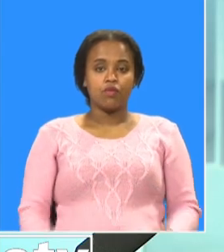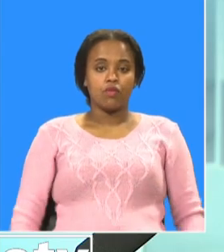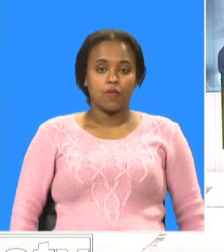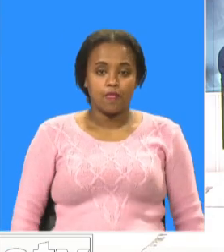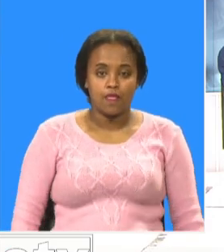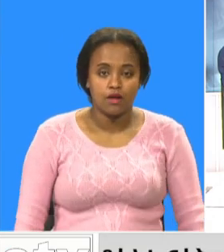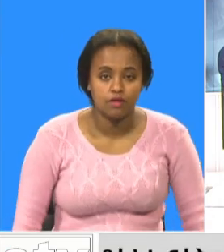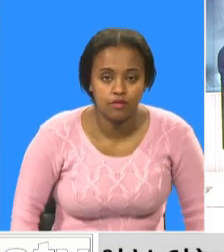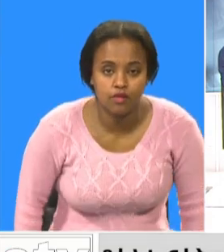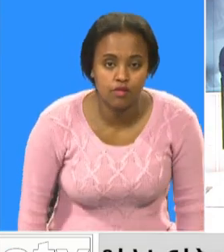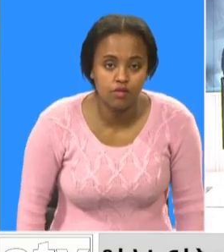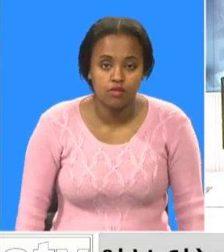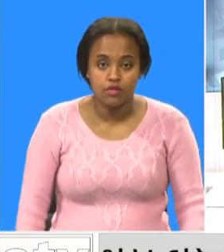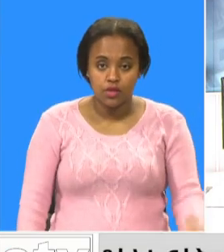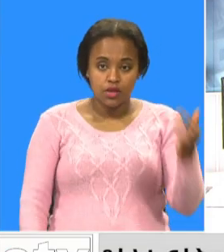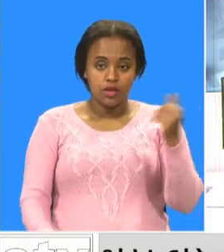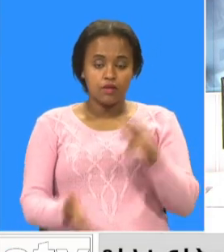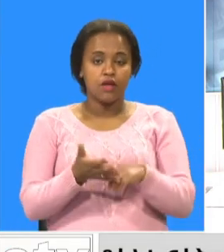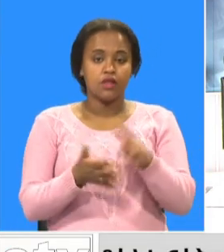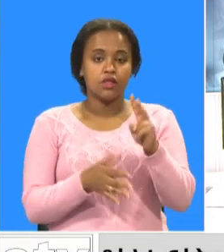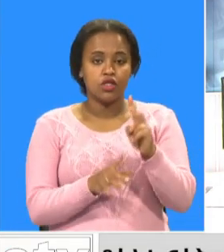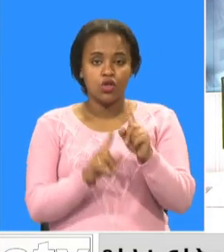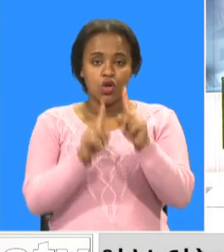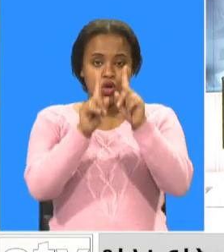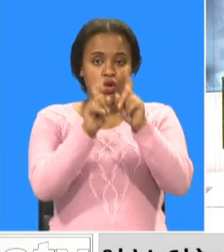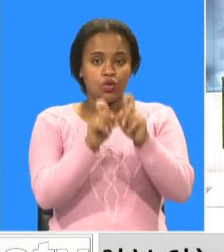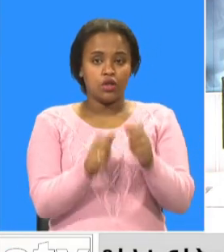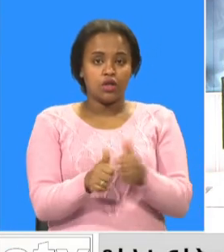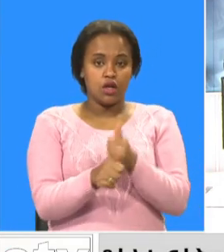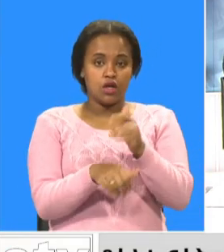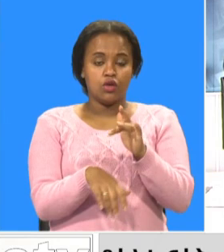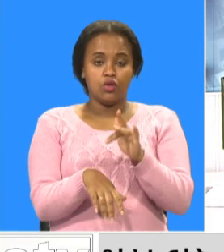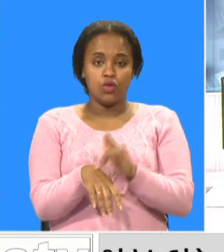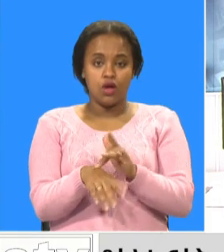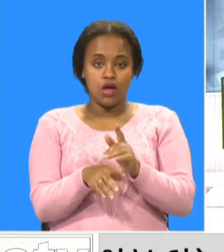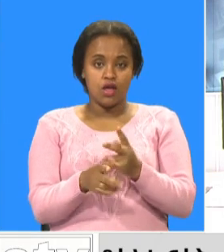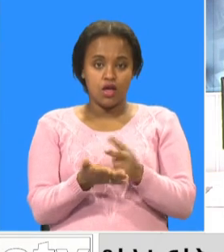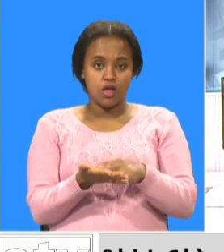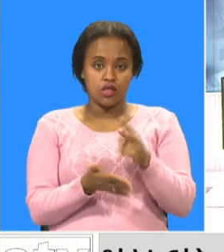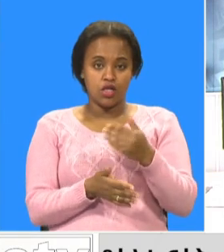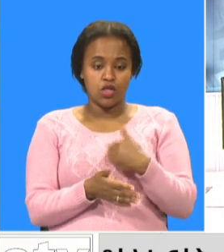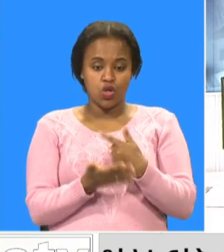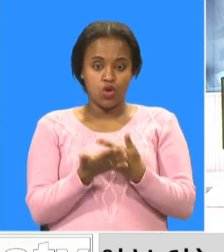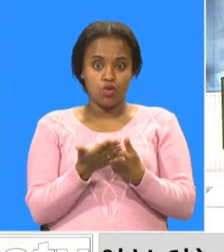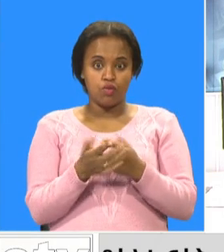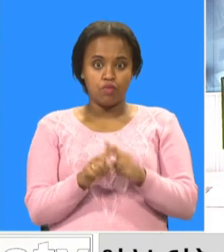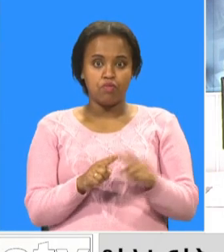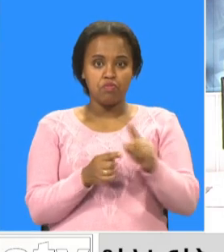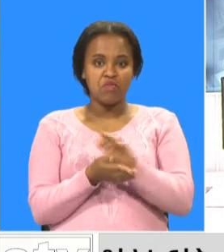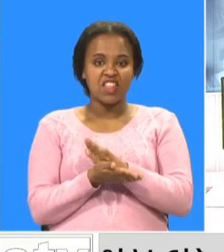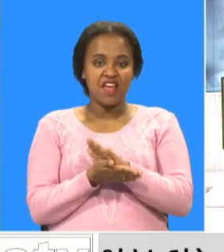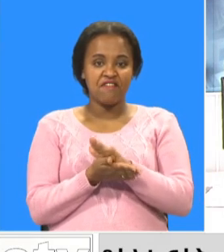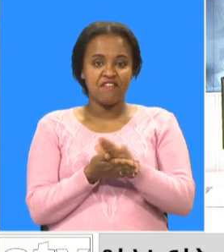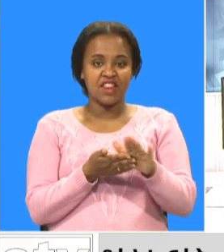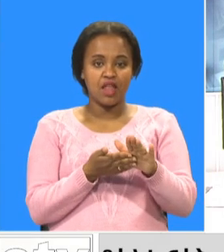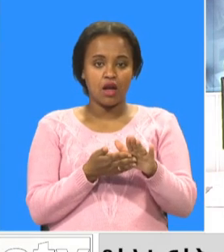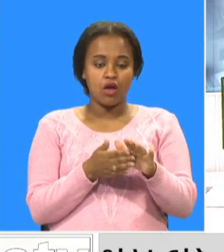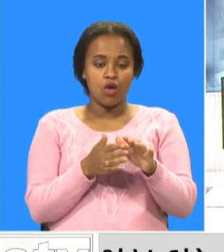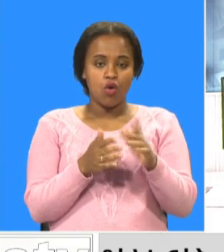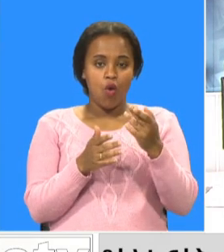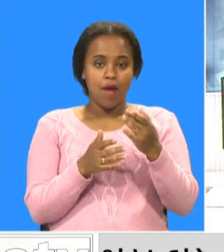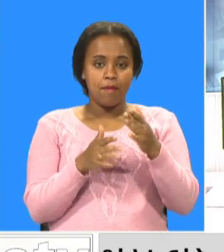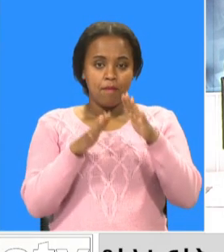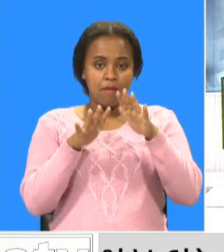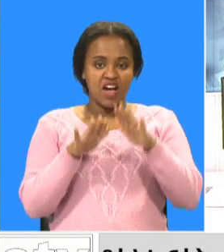ሲል ያነሳናቸው ቁጥጥርና ክትትሉ ላይ የተወሰኑ መልኩ ያነሳናቸው ነገሮች ነበሩ። በተለይ ይሄ ፊልተር ያለው ወይም ማስተንፈሻ ያለው ጋር